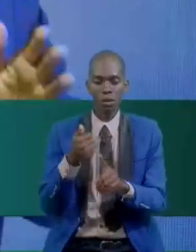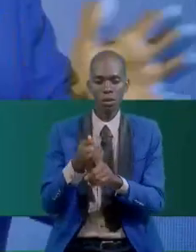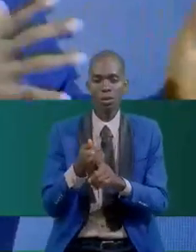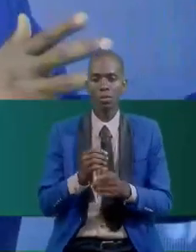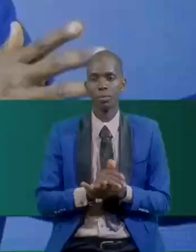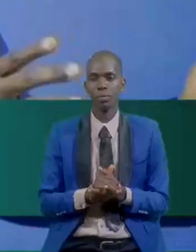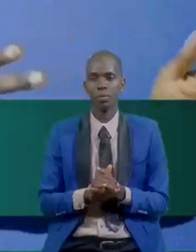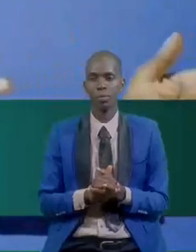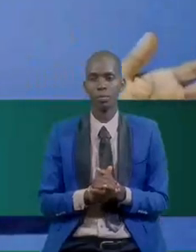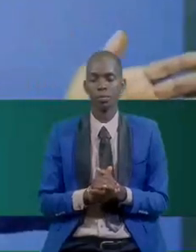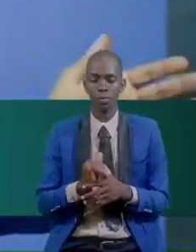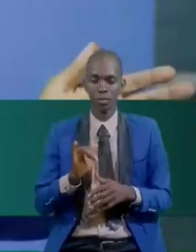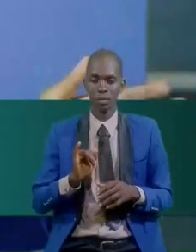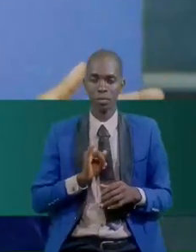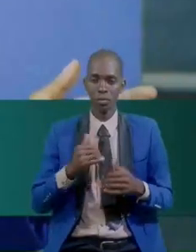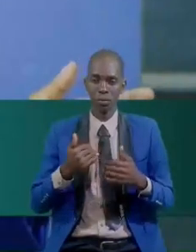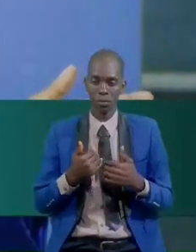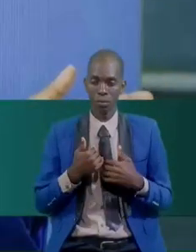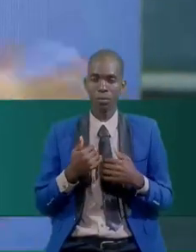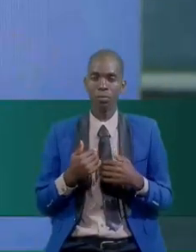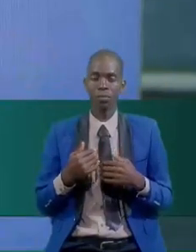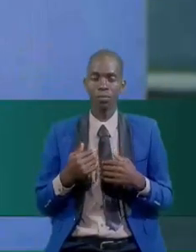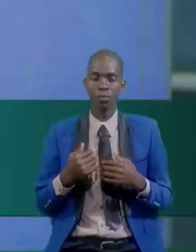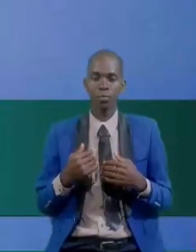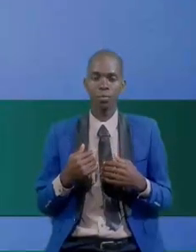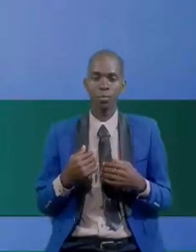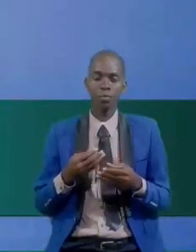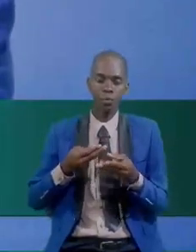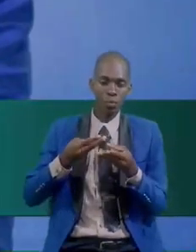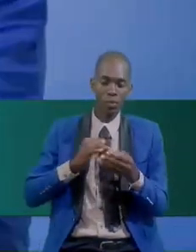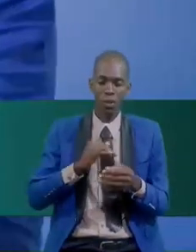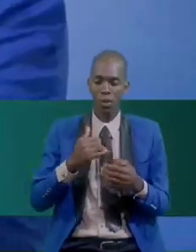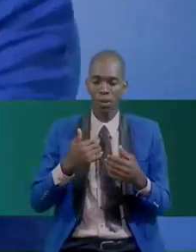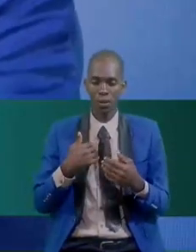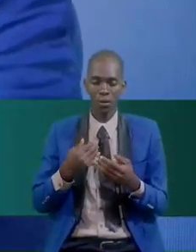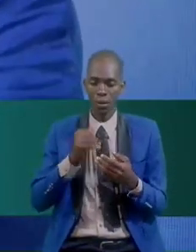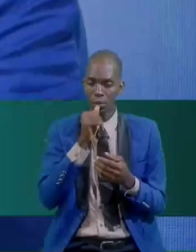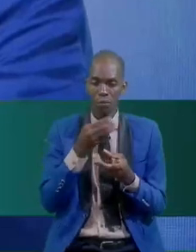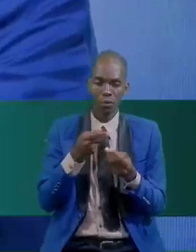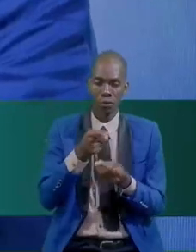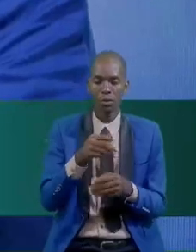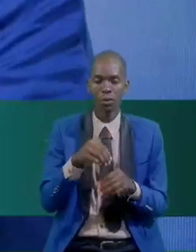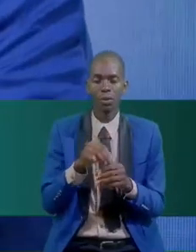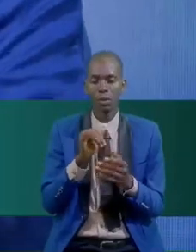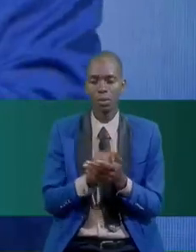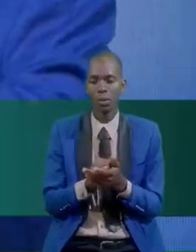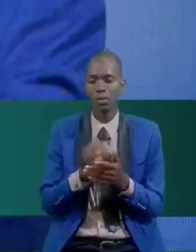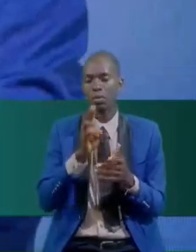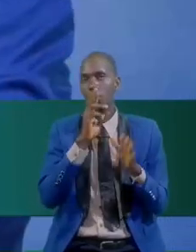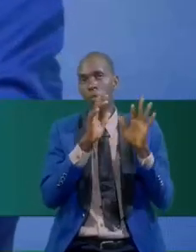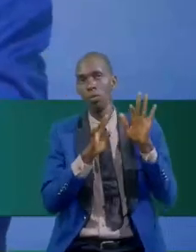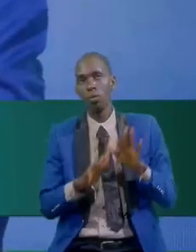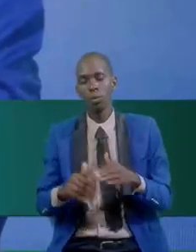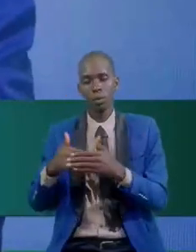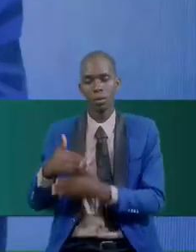Montre-toi, présente-toi. Je t'ai caché devant le torrent. Je t'ai caché dans la maison de cette